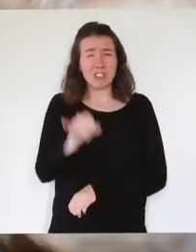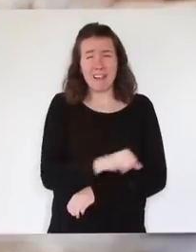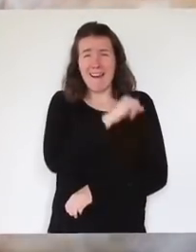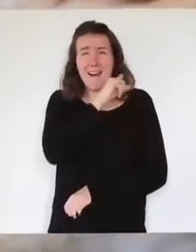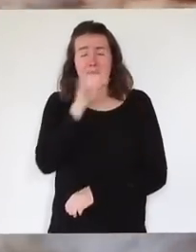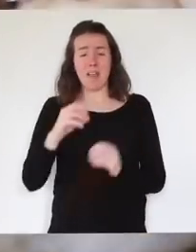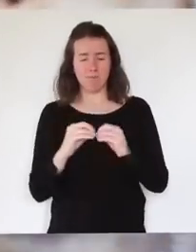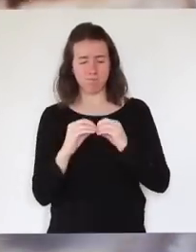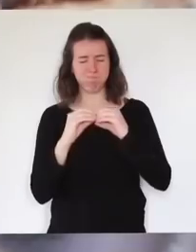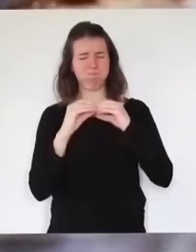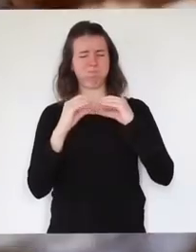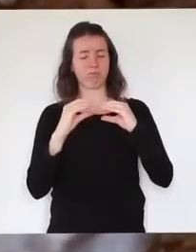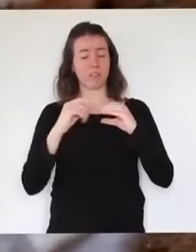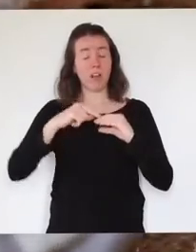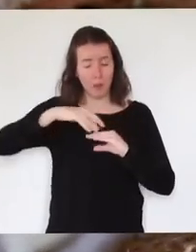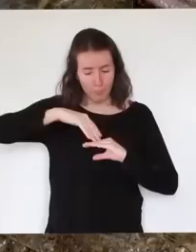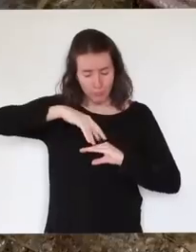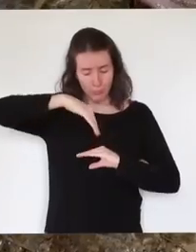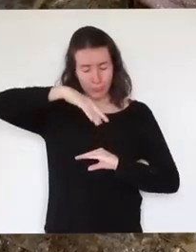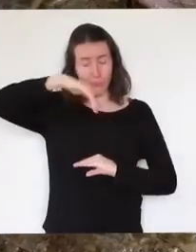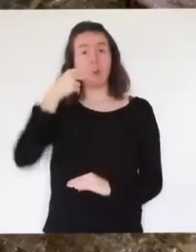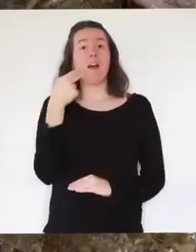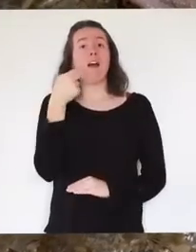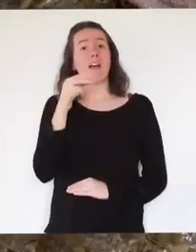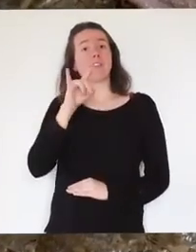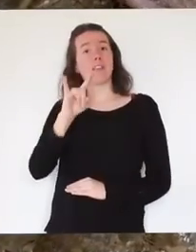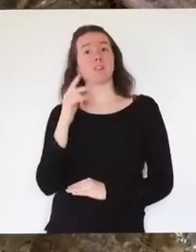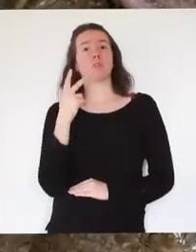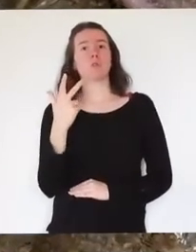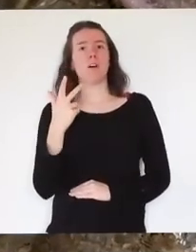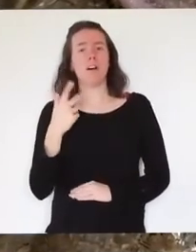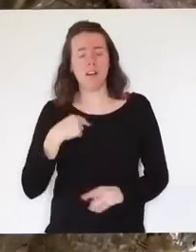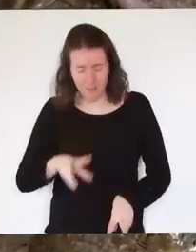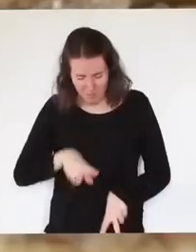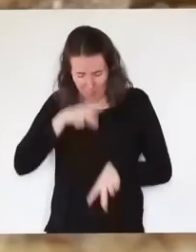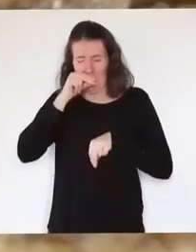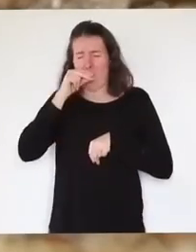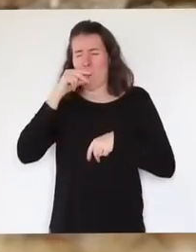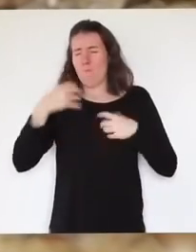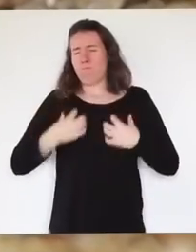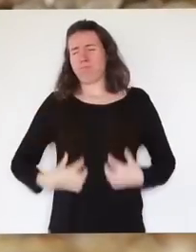dégage de l'ammoniac qui provoque des brûlures et des difficultés respiratoires.